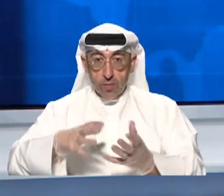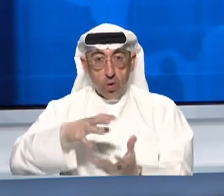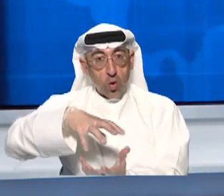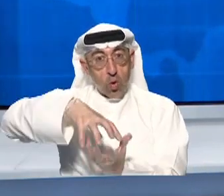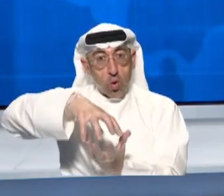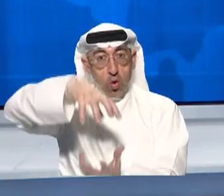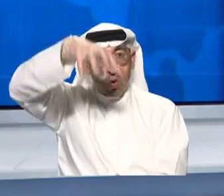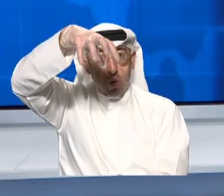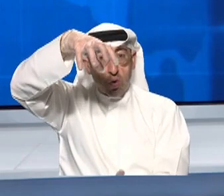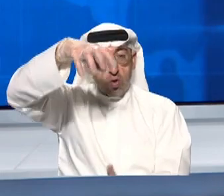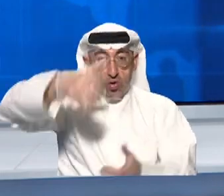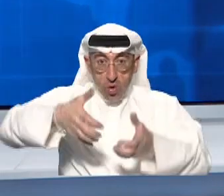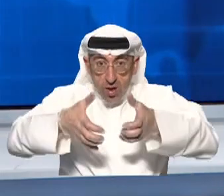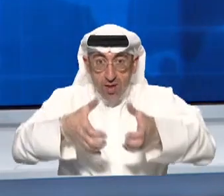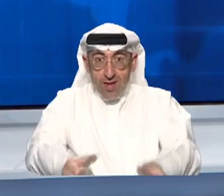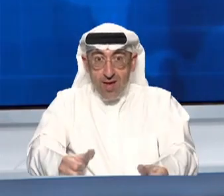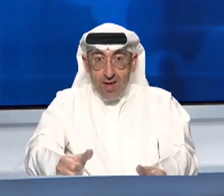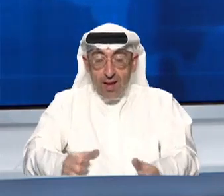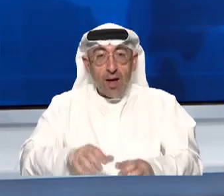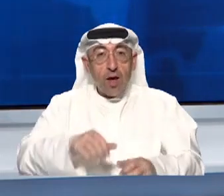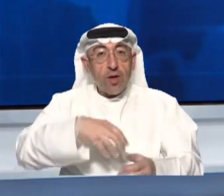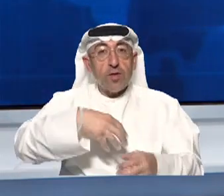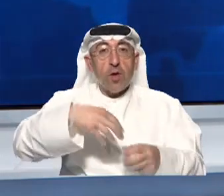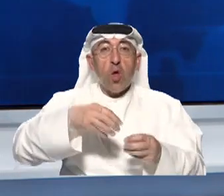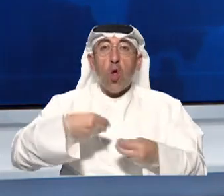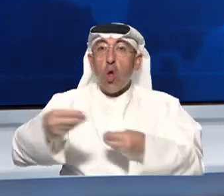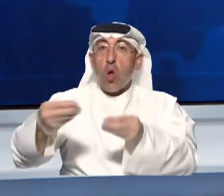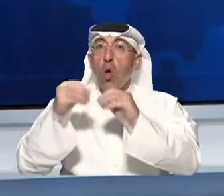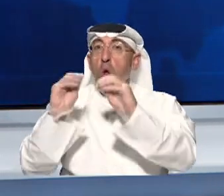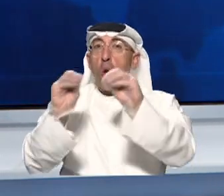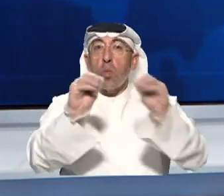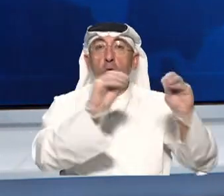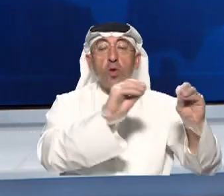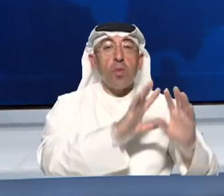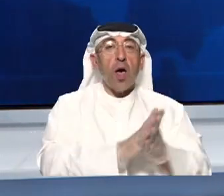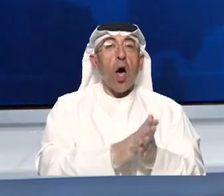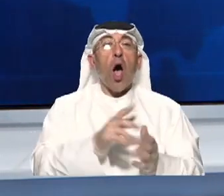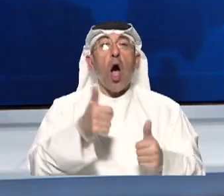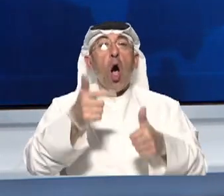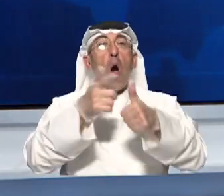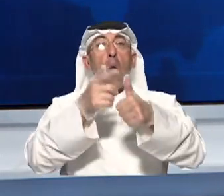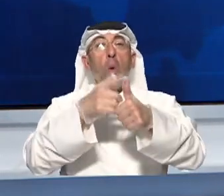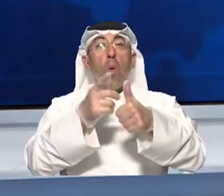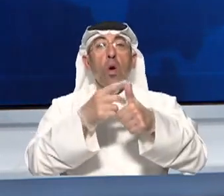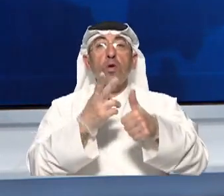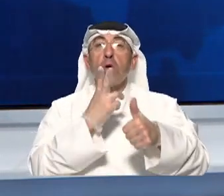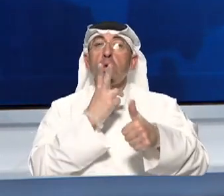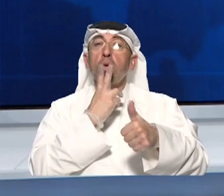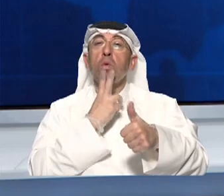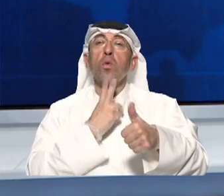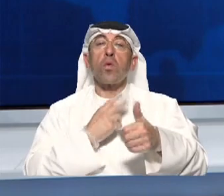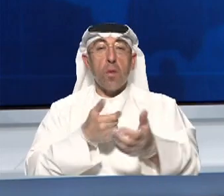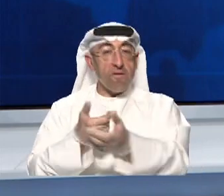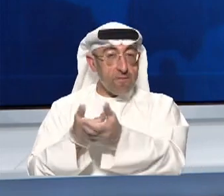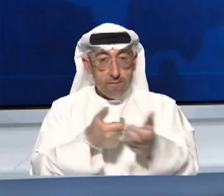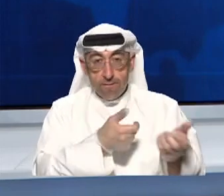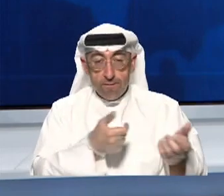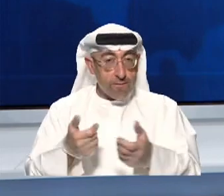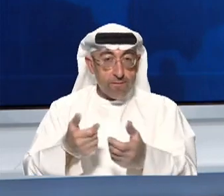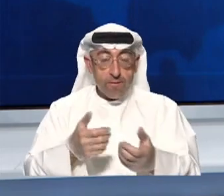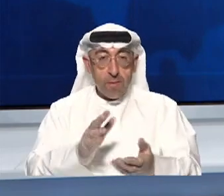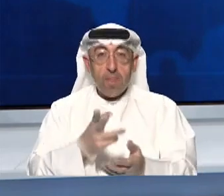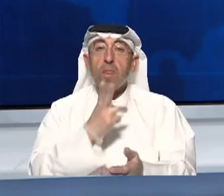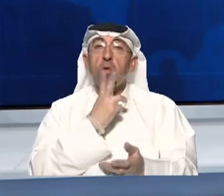على مناطق البلاد لعمليات تعقيم مسبقة. شركة ناقلات النفط تطمئن المستهلكين من هذا الجانب